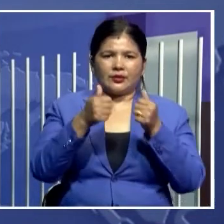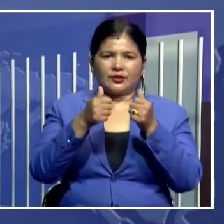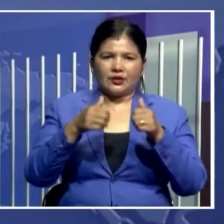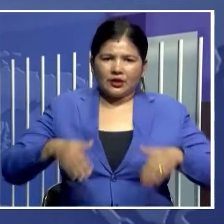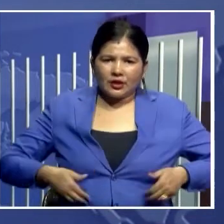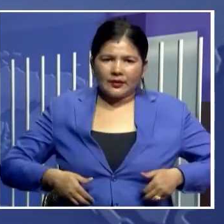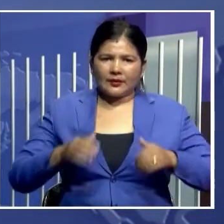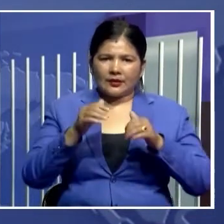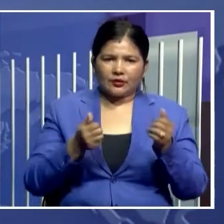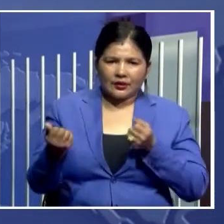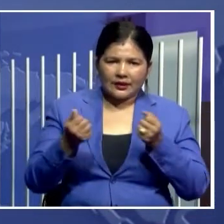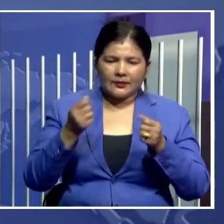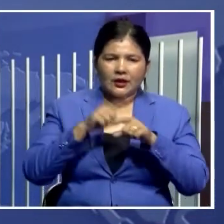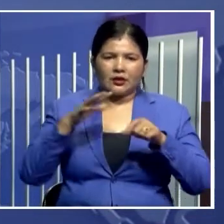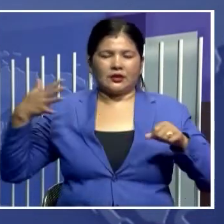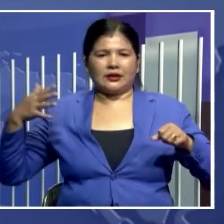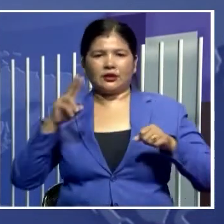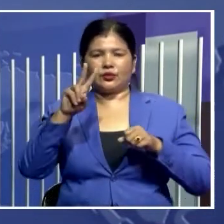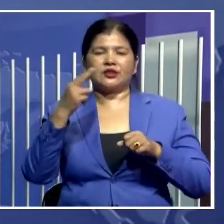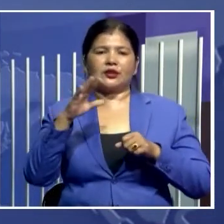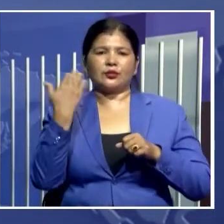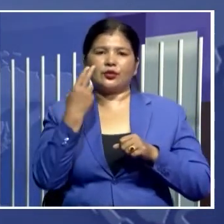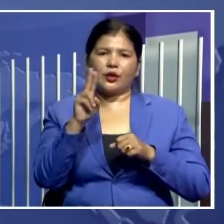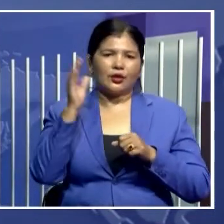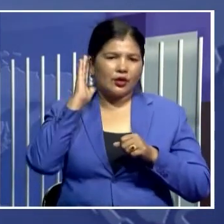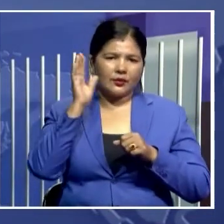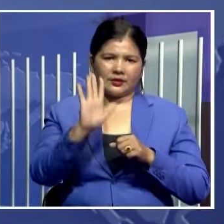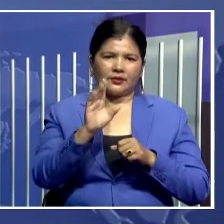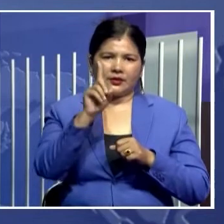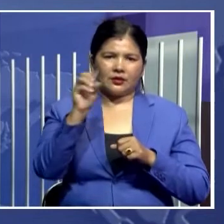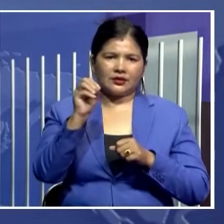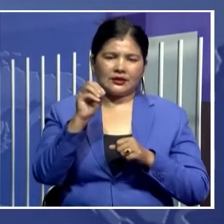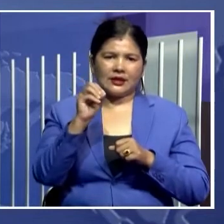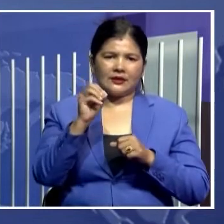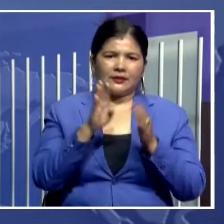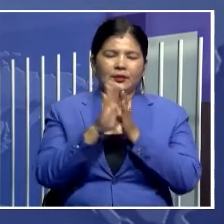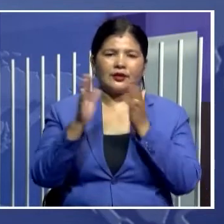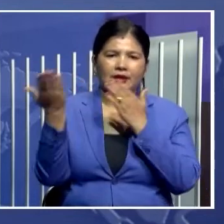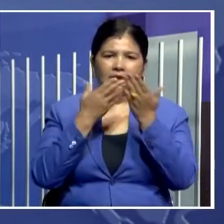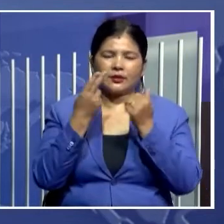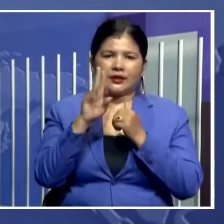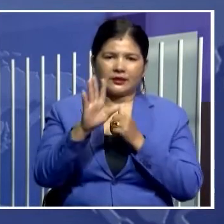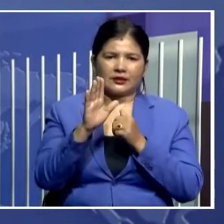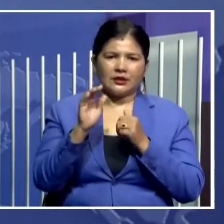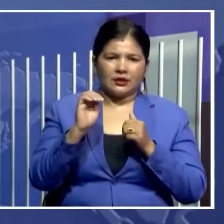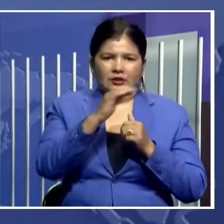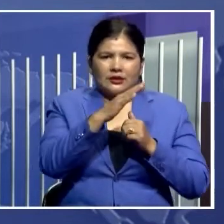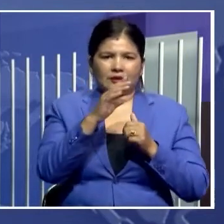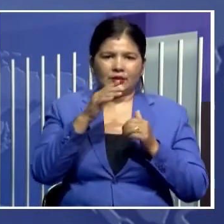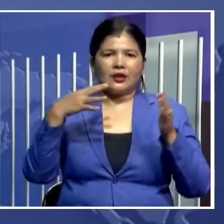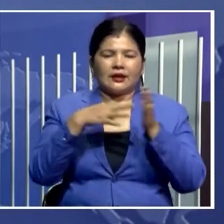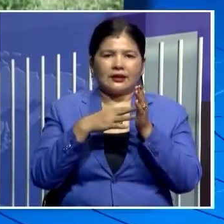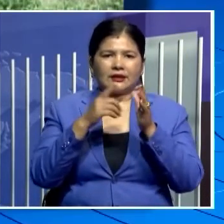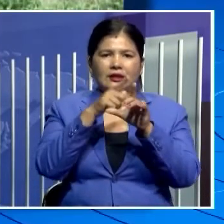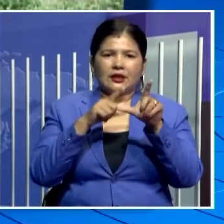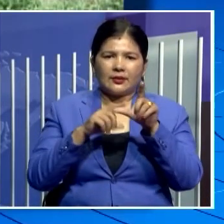मनाउन आउँदै गरेको गाडीमा करेन्ट लागेर 2 जनाको मृत्यु भएको खबर छ भने 10 जनाभन्दा बढी घाइते भएका छन्। सल्यानको कुमाक गाउँपालिकामा काङ्ग्रेस र एमालेको